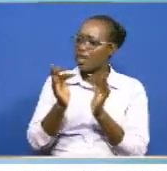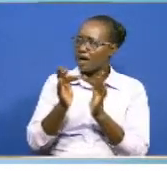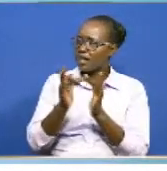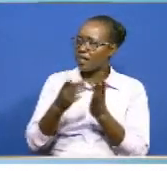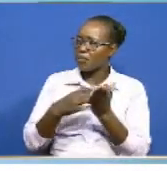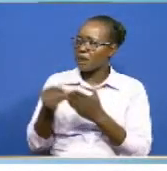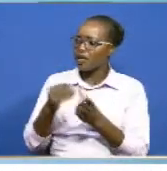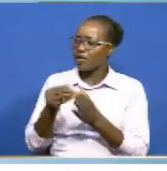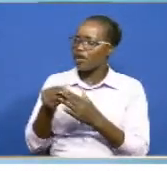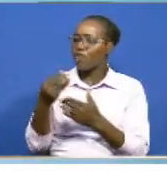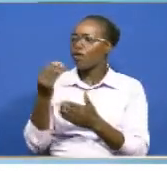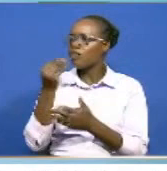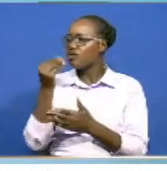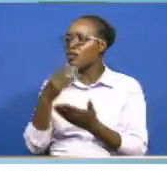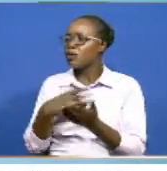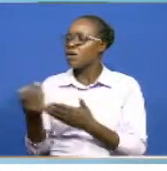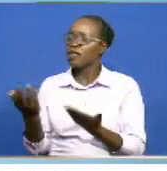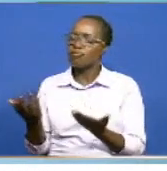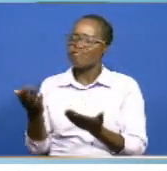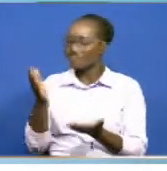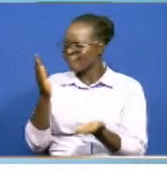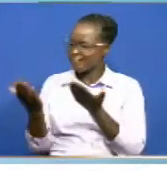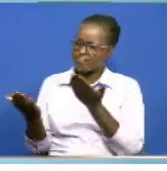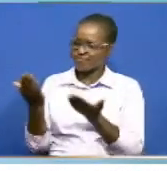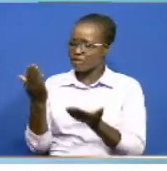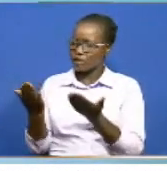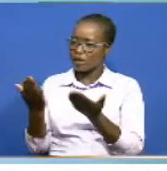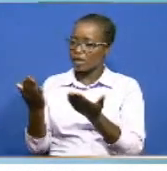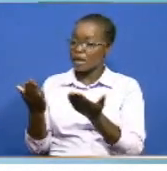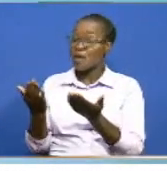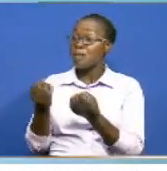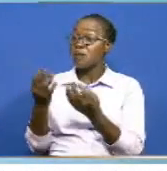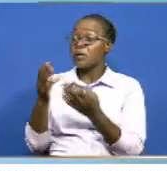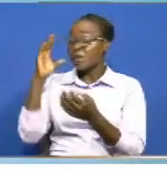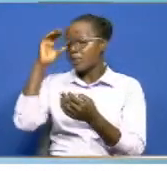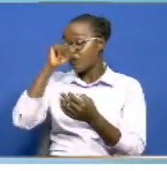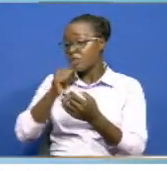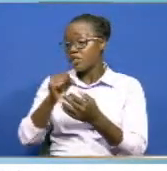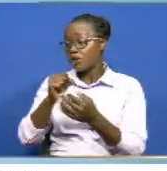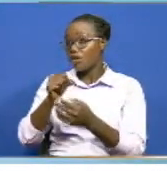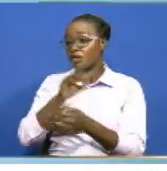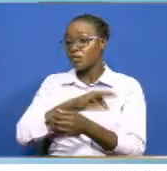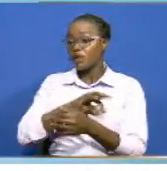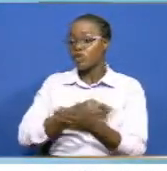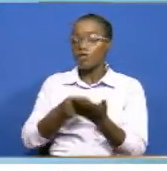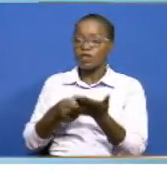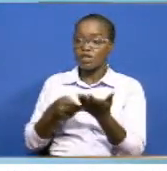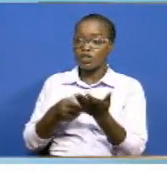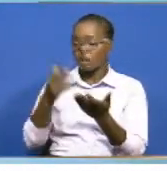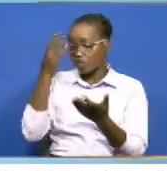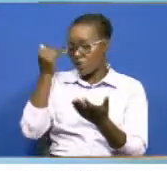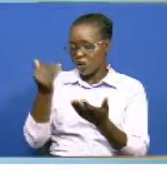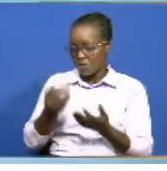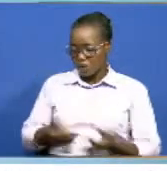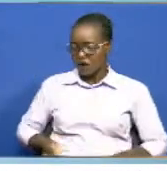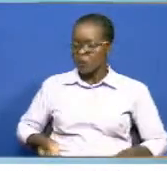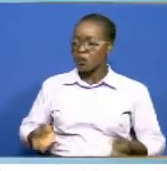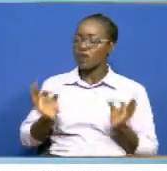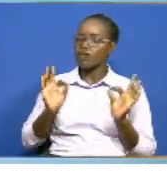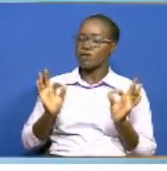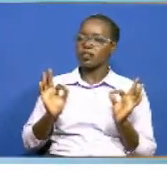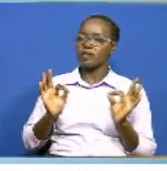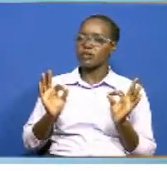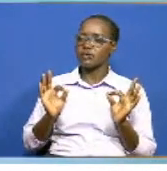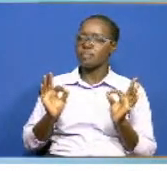hawakunufaika na utumizi wa teknolojia kwa sababu kutokuwa na uwezo. Ukiangalia kuna wale wafanyikazi